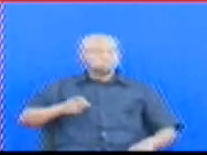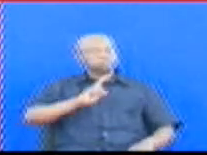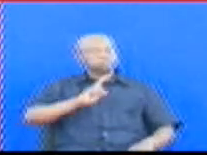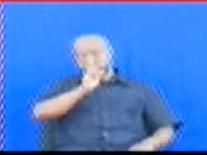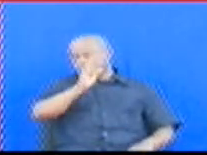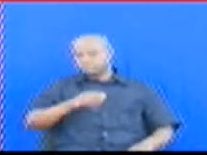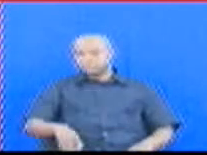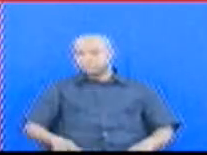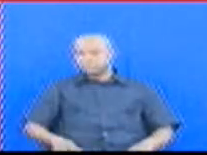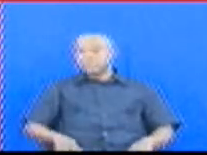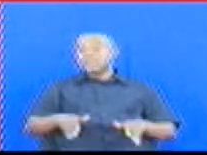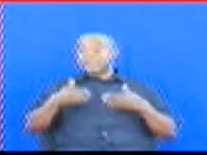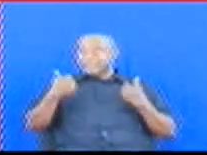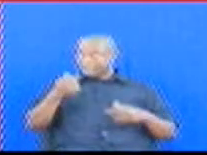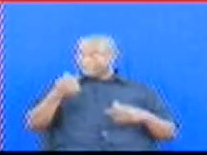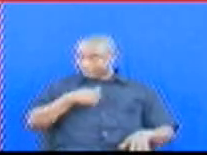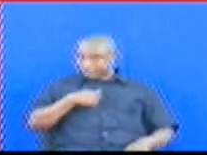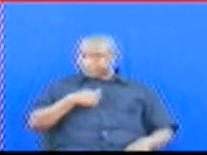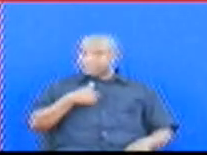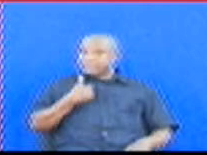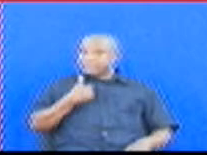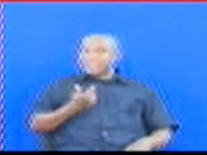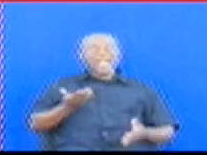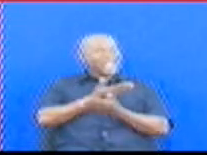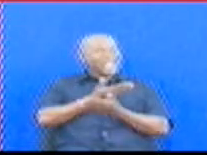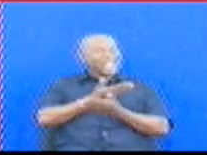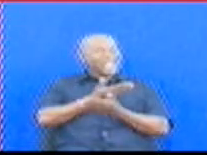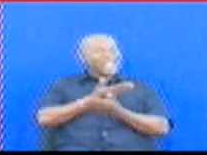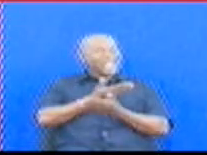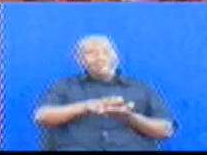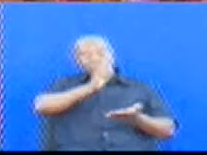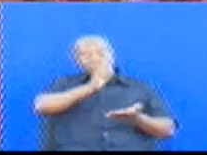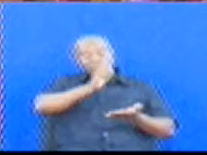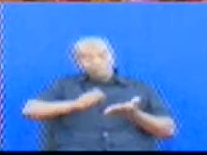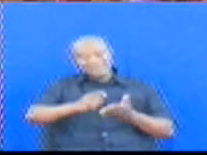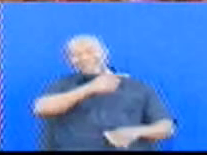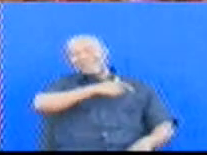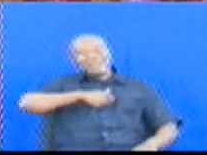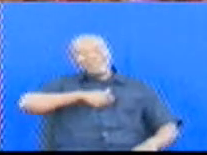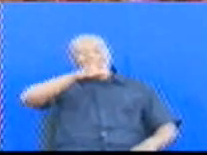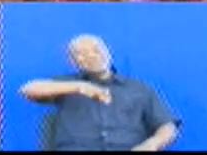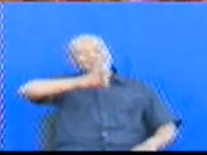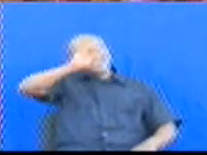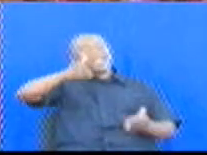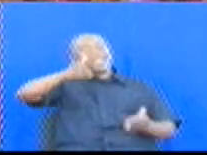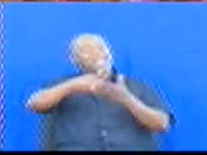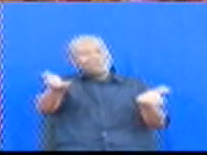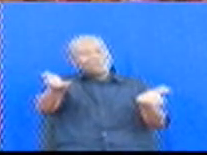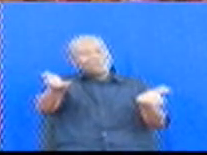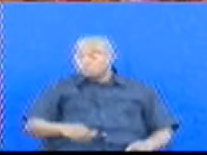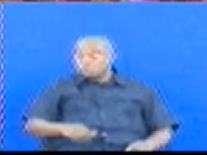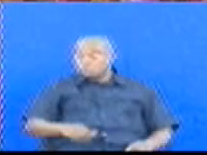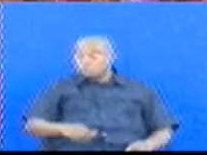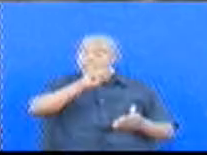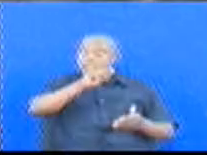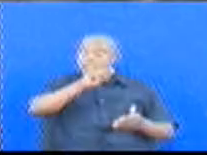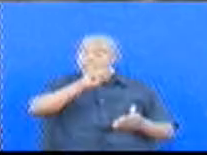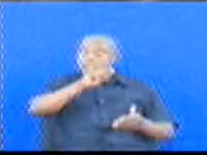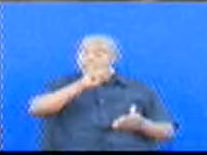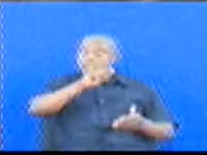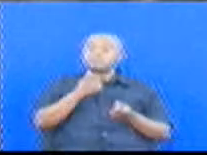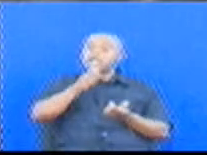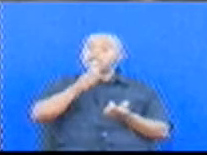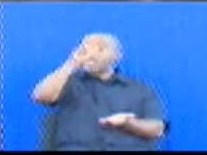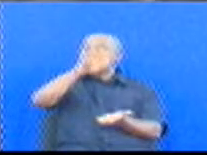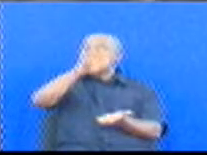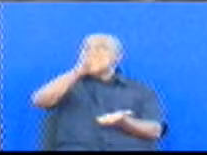hivyo. Kwa hiyo ninachotaka ni sisi. Hakuna mahali panaposema rais atateua Mheshimiwa Salome. Na wewe umesoma hapo. Approval of the president.